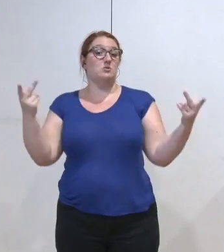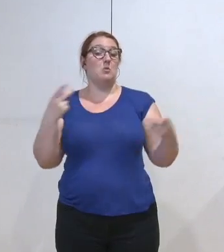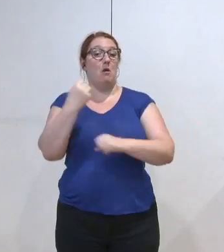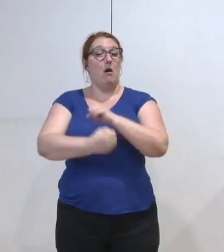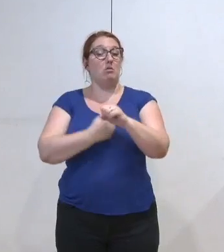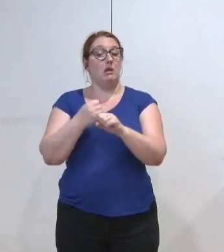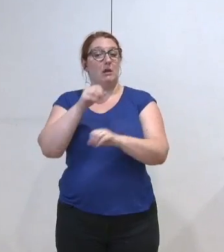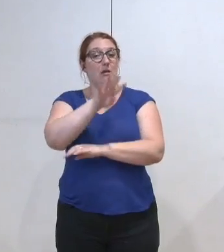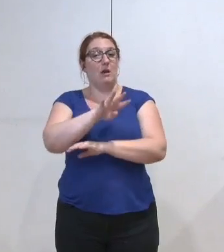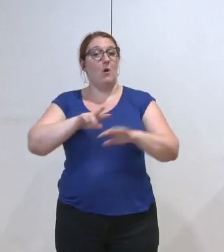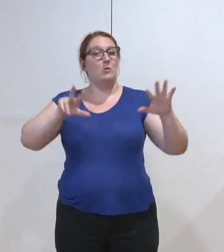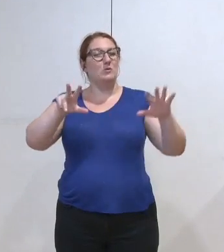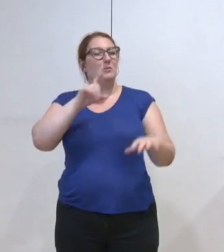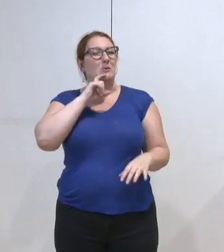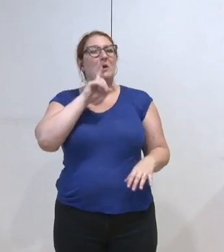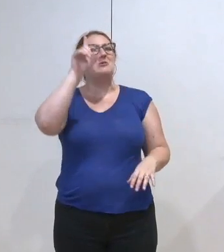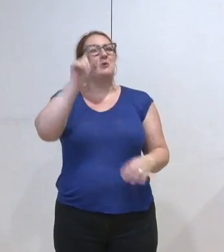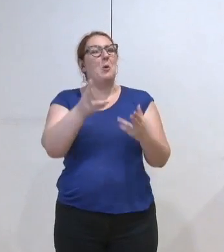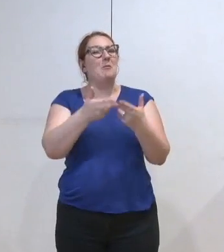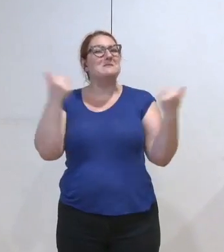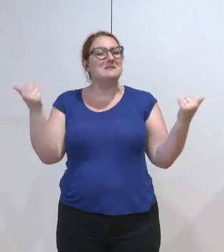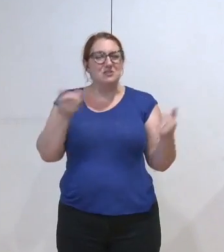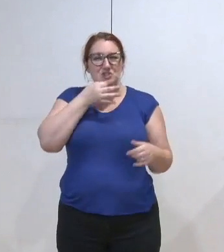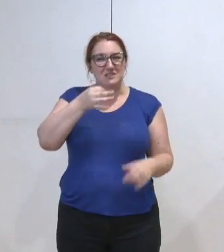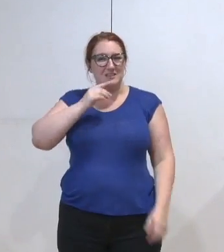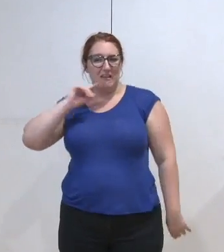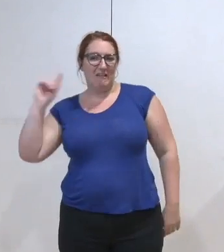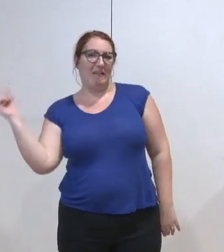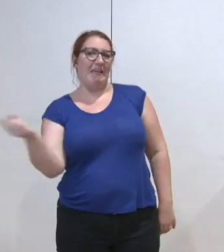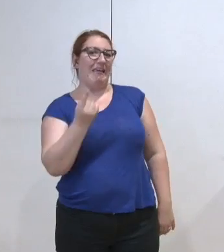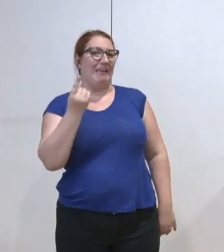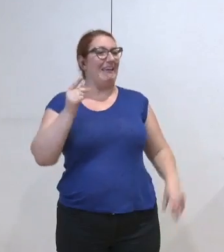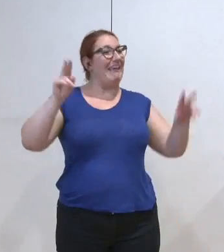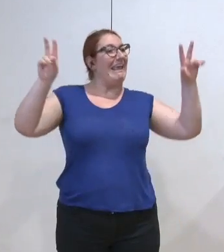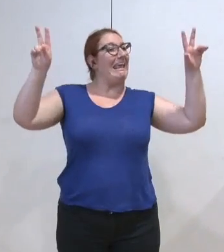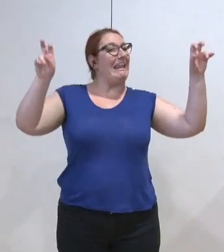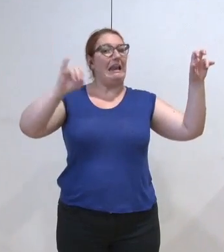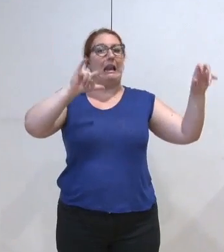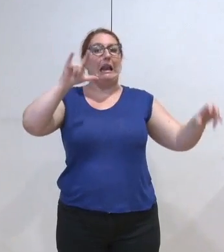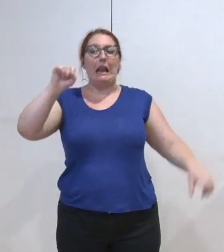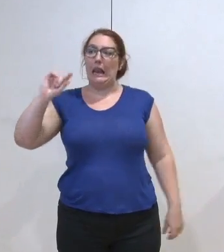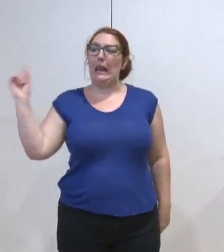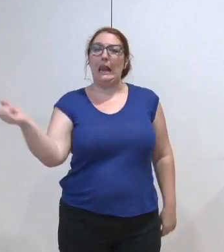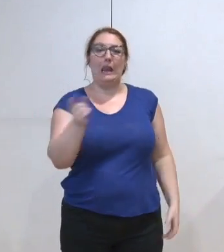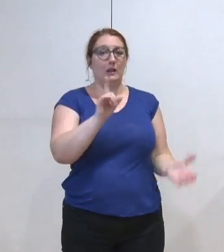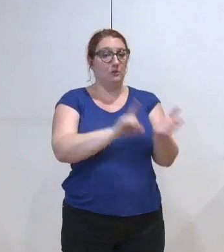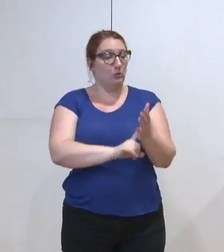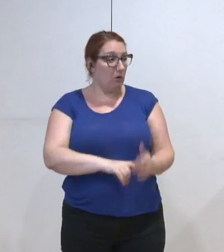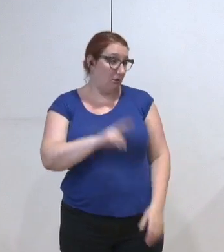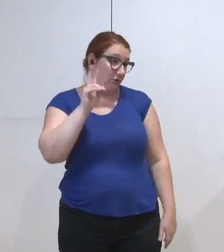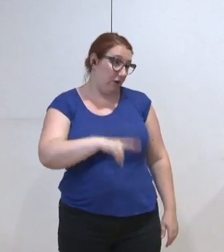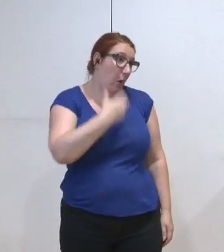grâce à vous entre guillemets ils ont tous les droits en entrant dans le texte on sait bien de quelle population il